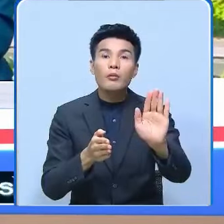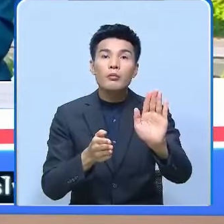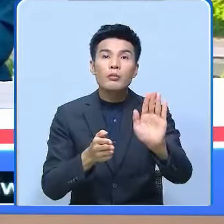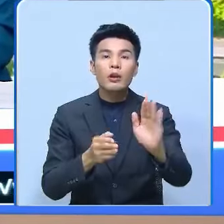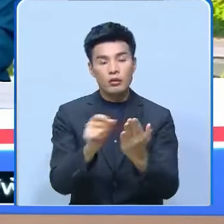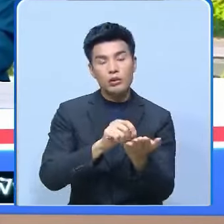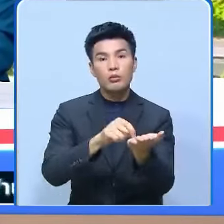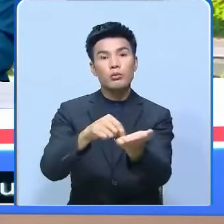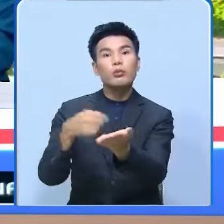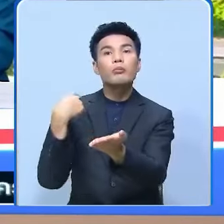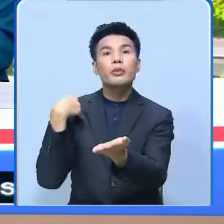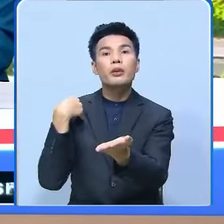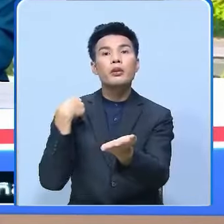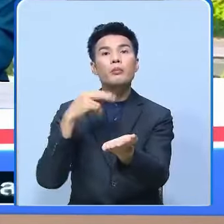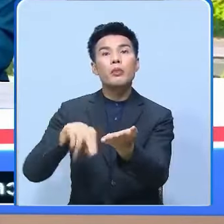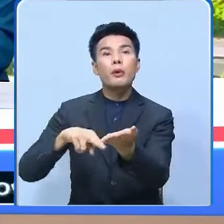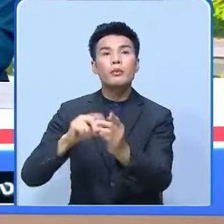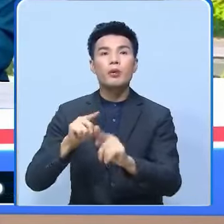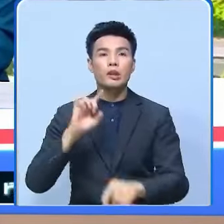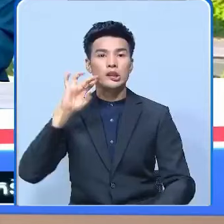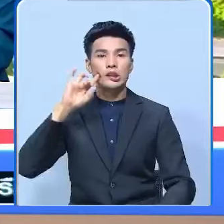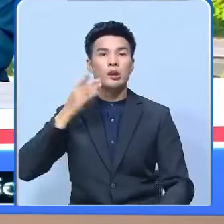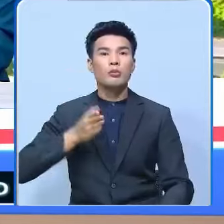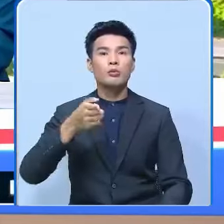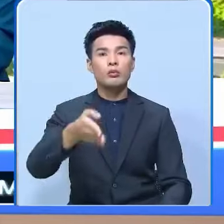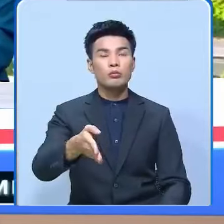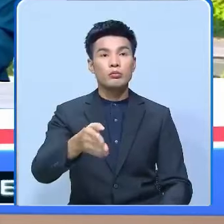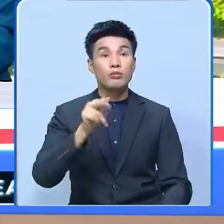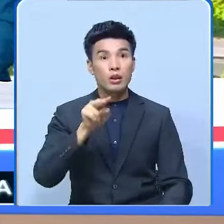ขียนใบสั่งกันเยอะแยะไปหมดเลย แต่ก็ยังฝ่าฝืนอยู่เมื่อสักครู่เราเห็นภาพ